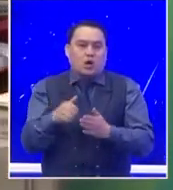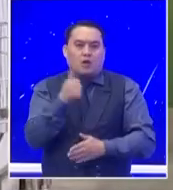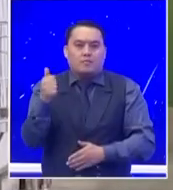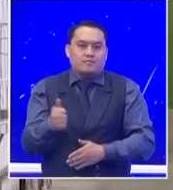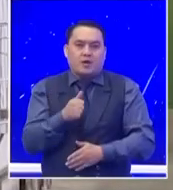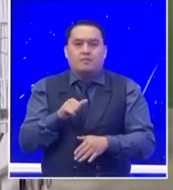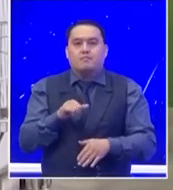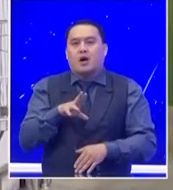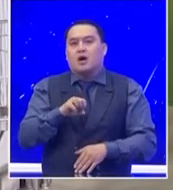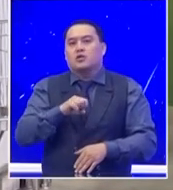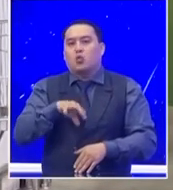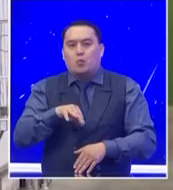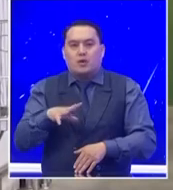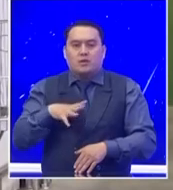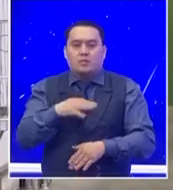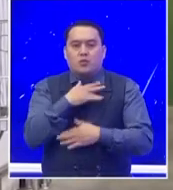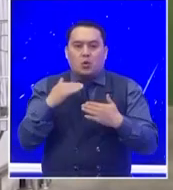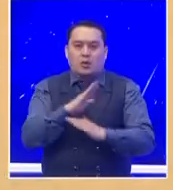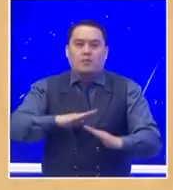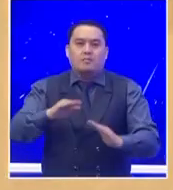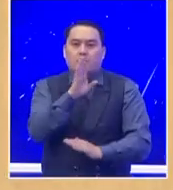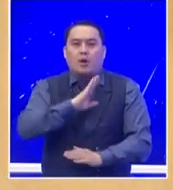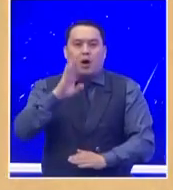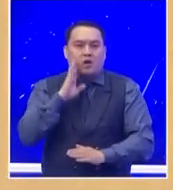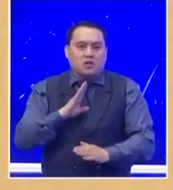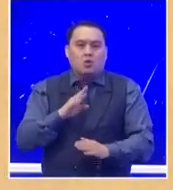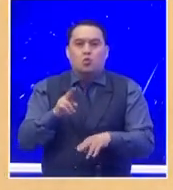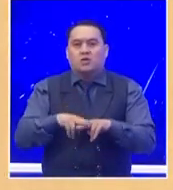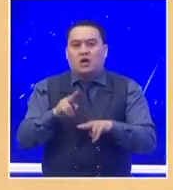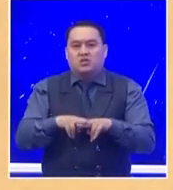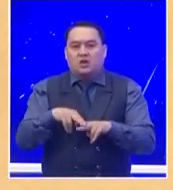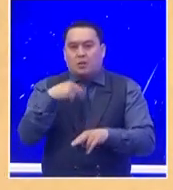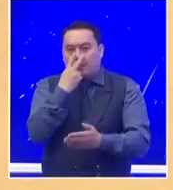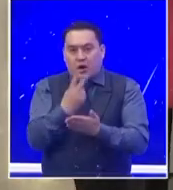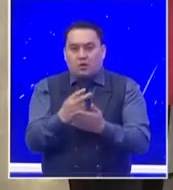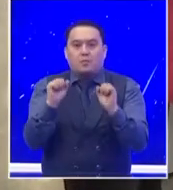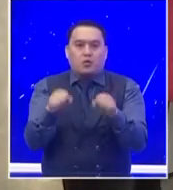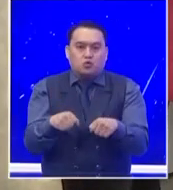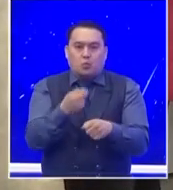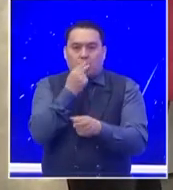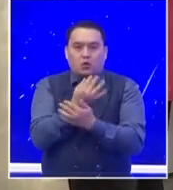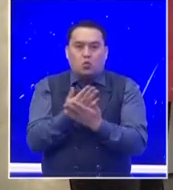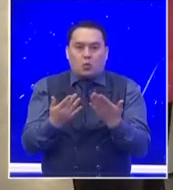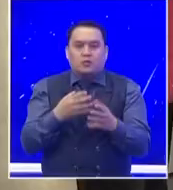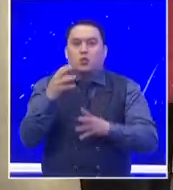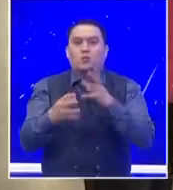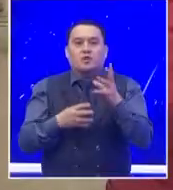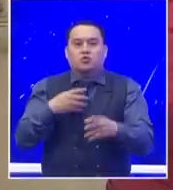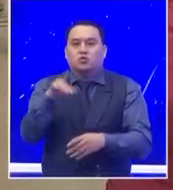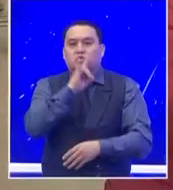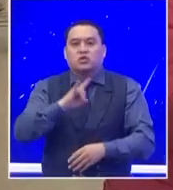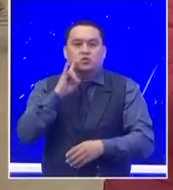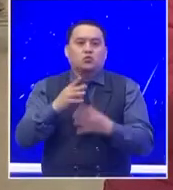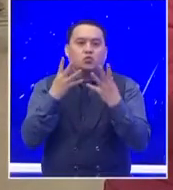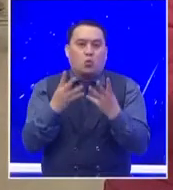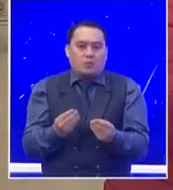в супермаркете «Магнум» многодетные матери при предъявлении удостоверения личности смогли получить продуктовый подарок к